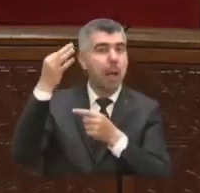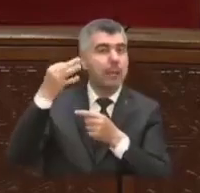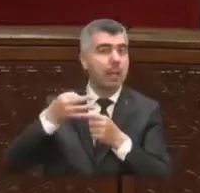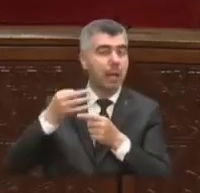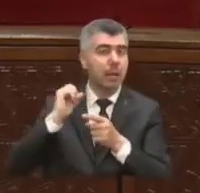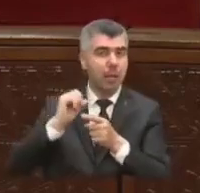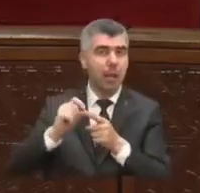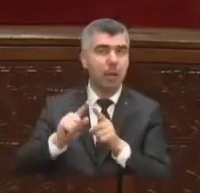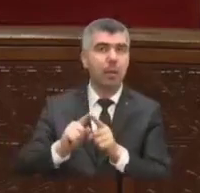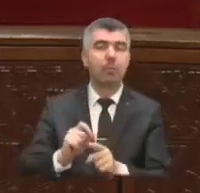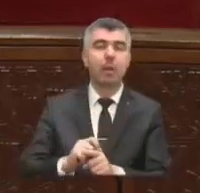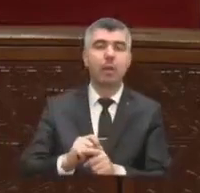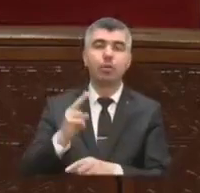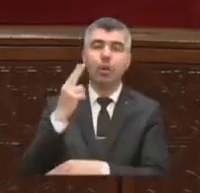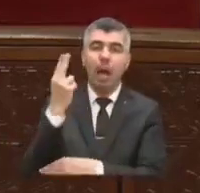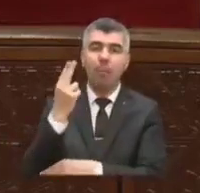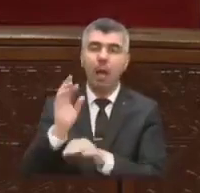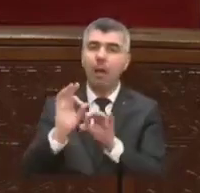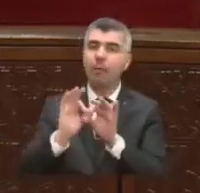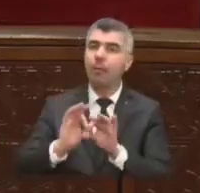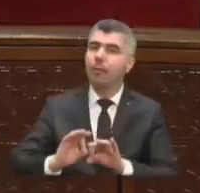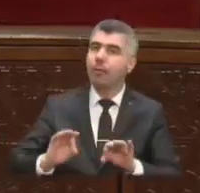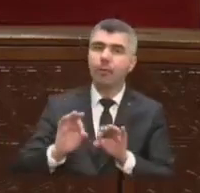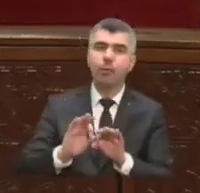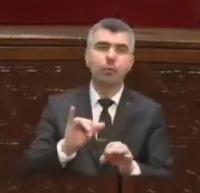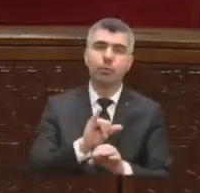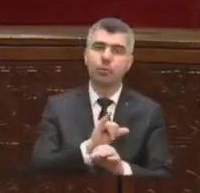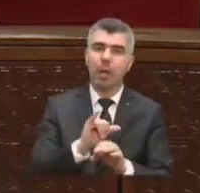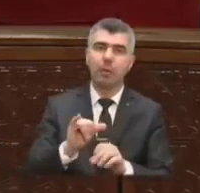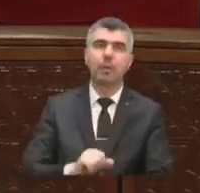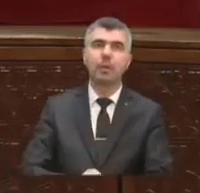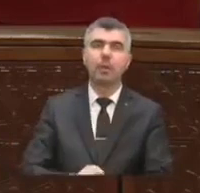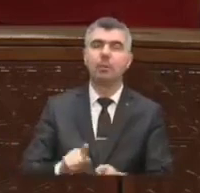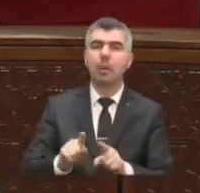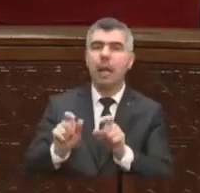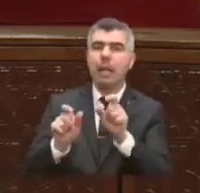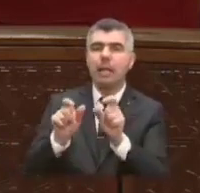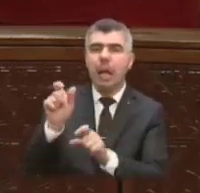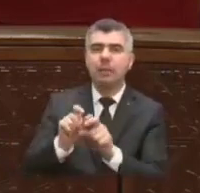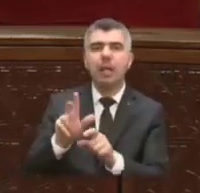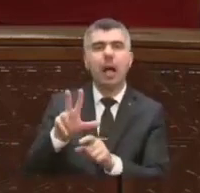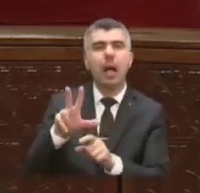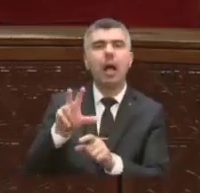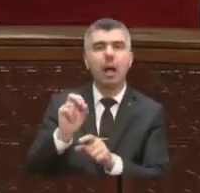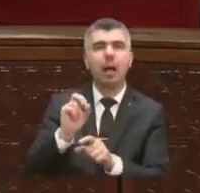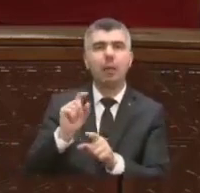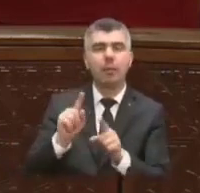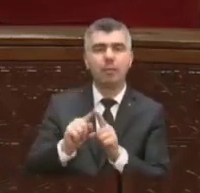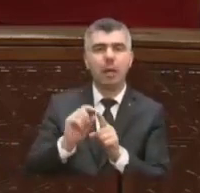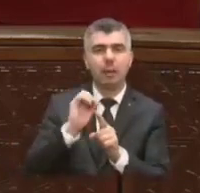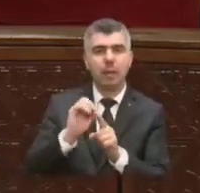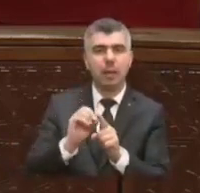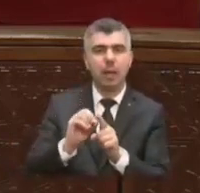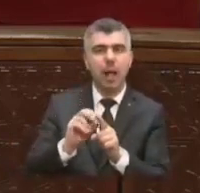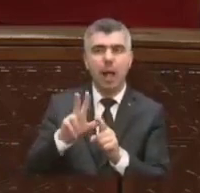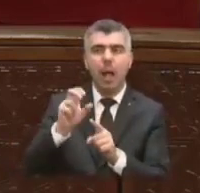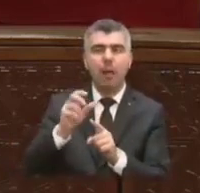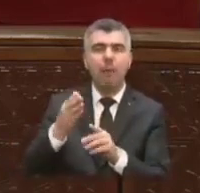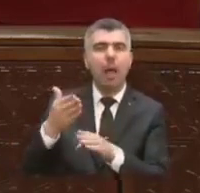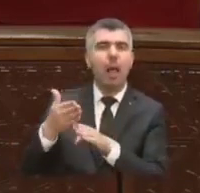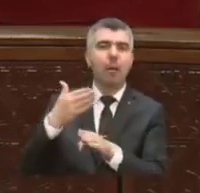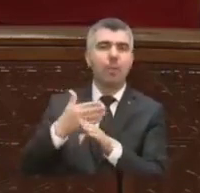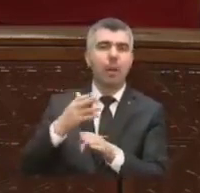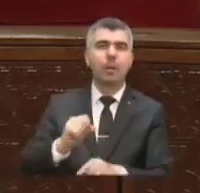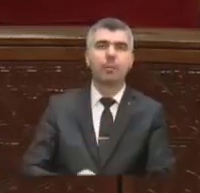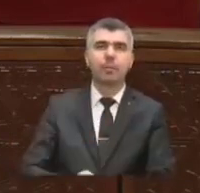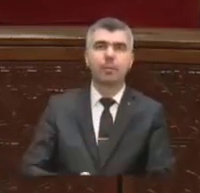ولا اجازه جامعيه، ماشي هي اجازه وماشي هو ماستر وطني. وهادشي كله عارفين، والناس اللي كيتقدموا كيديروا هادشي راه عارفينها.